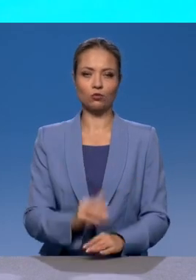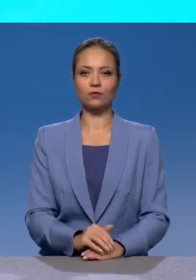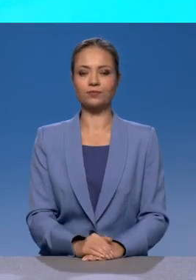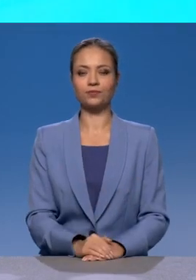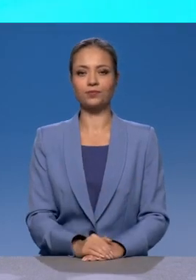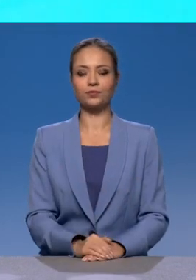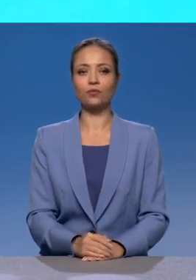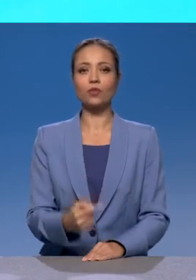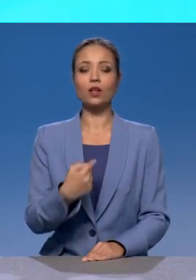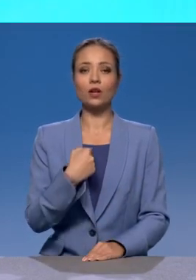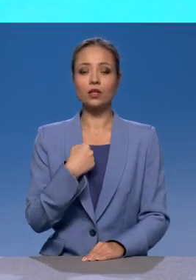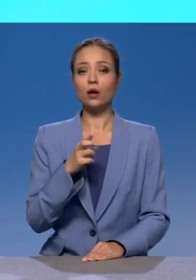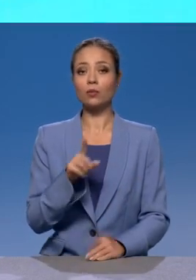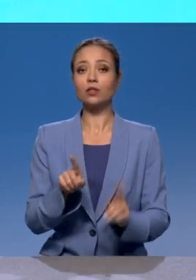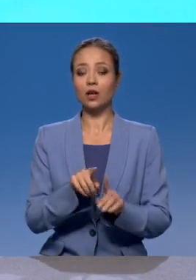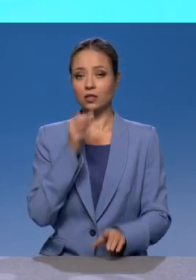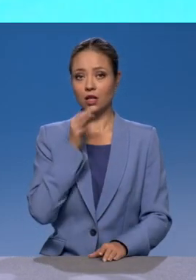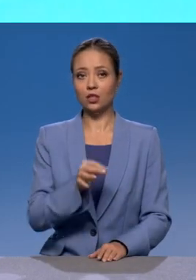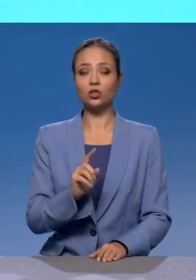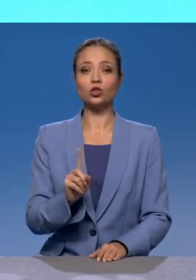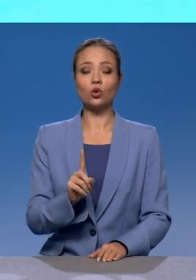Я бы сказал так, что не бывает